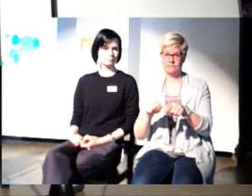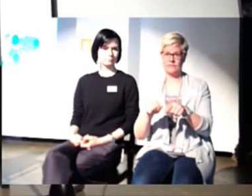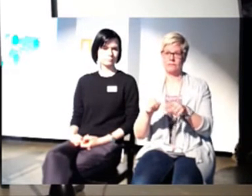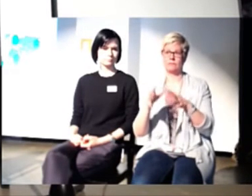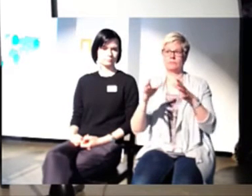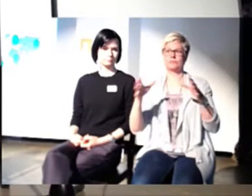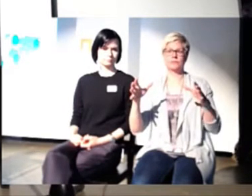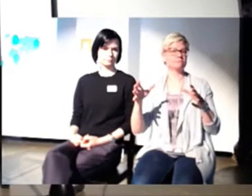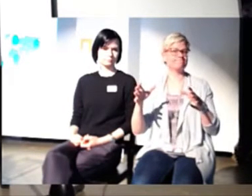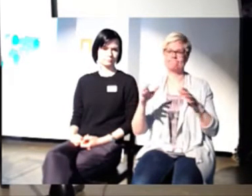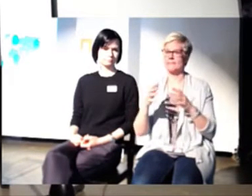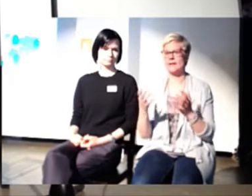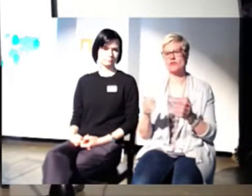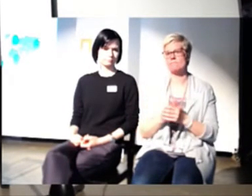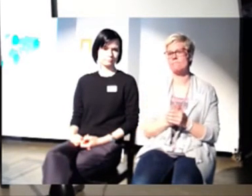levinnyt.